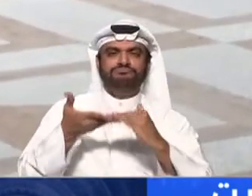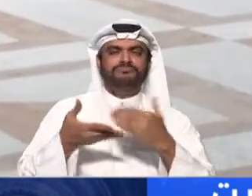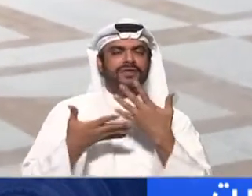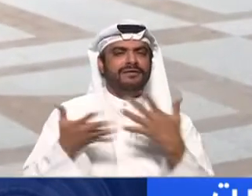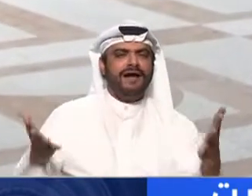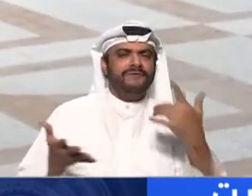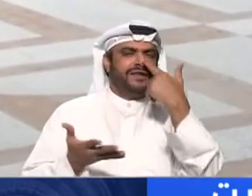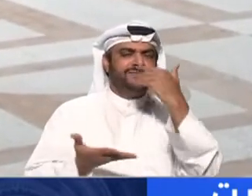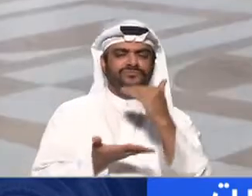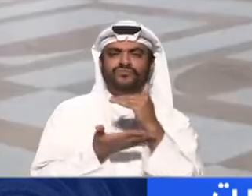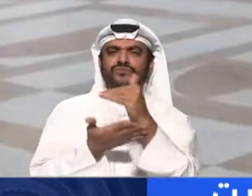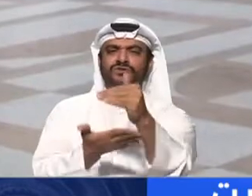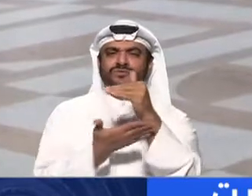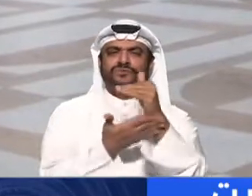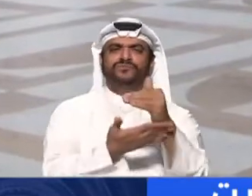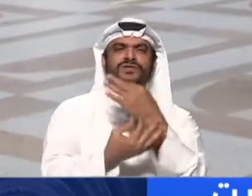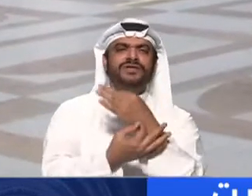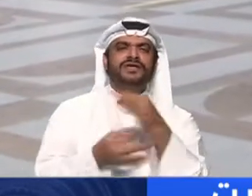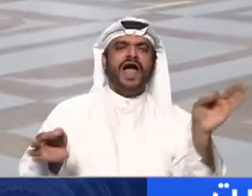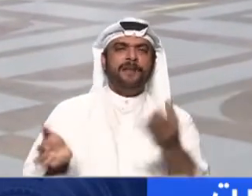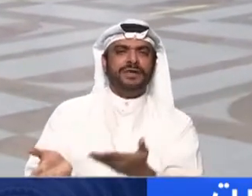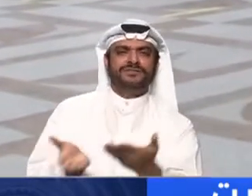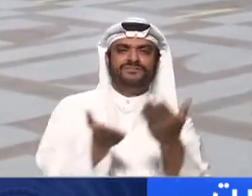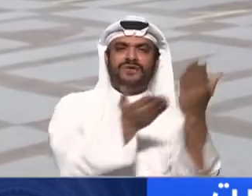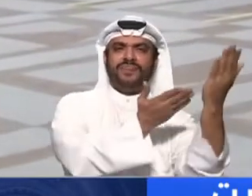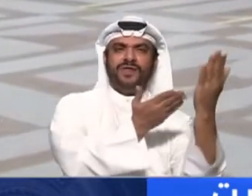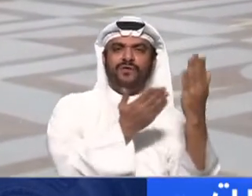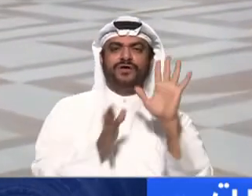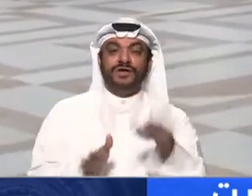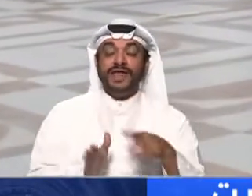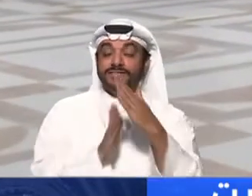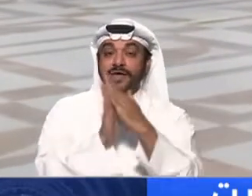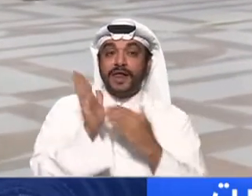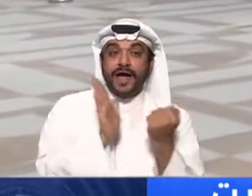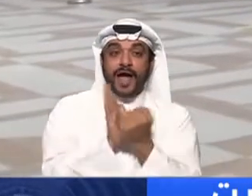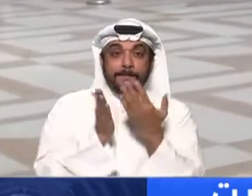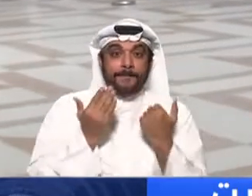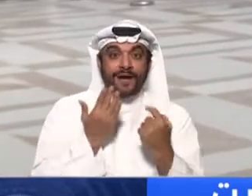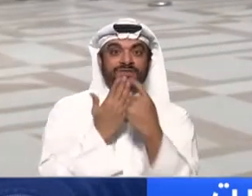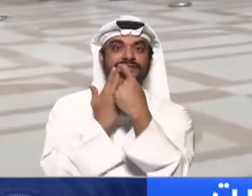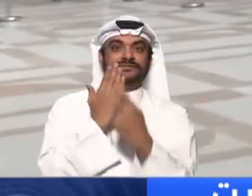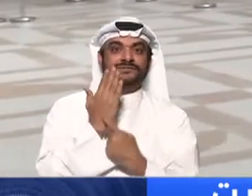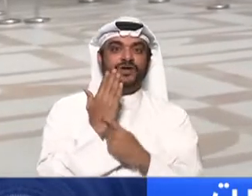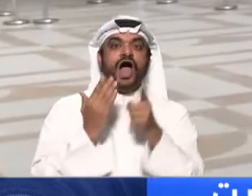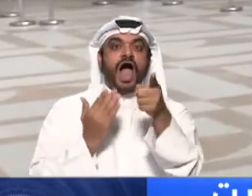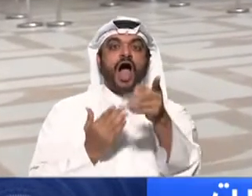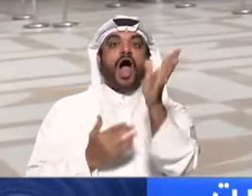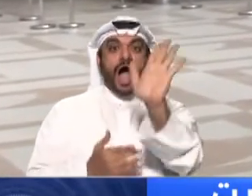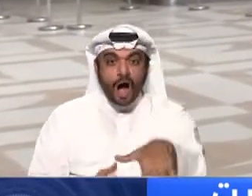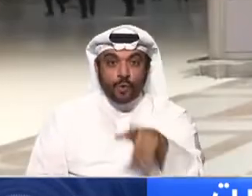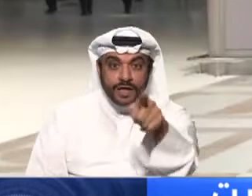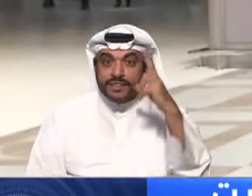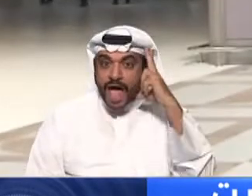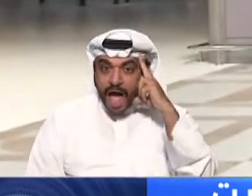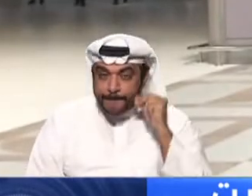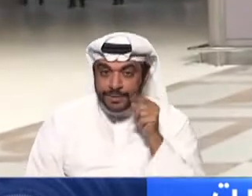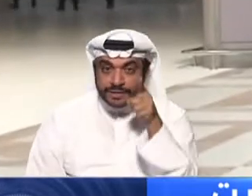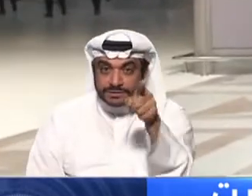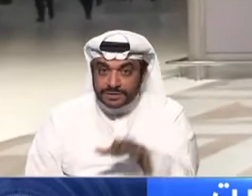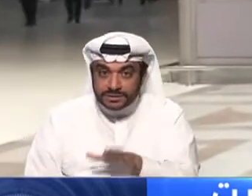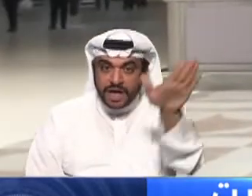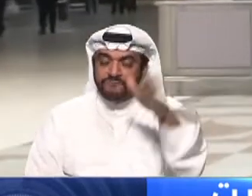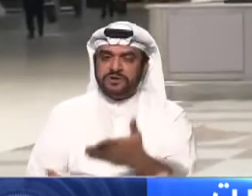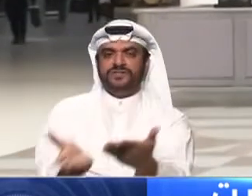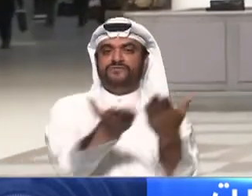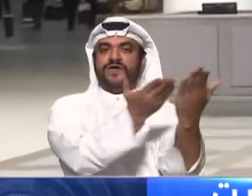الإجراءات لعملية الإخلاء والمغادرة بالنسبة للمقيمين بكل سلاسة ويسر والتركيز على الاشتراطات